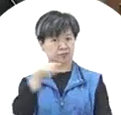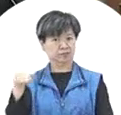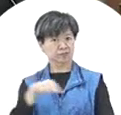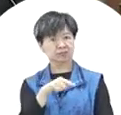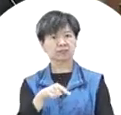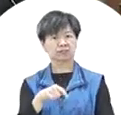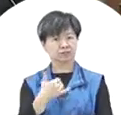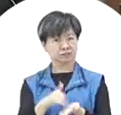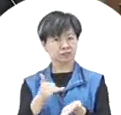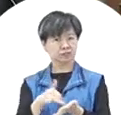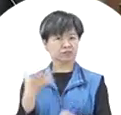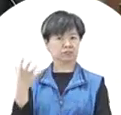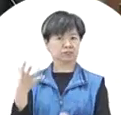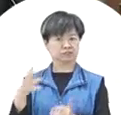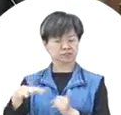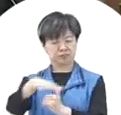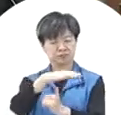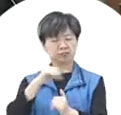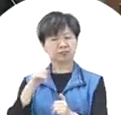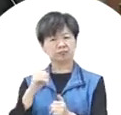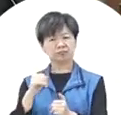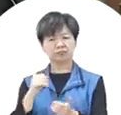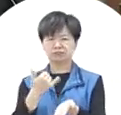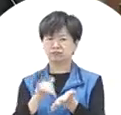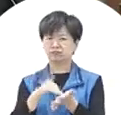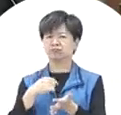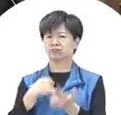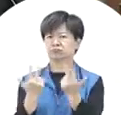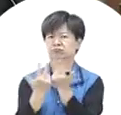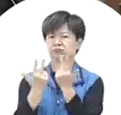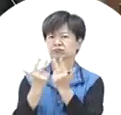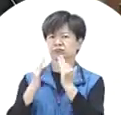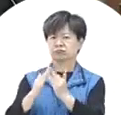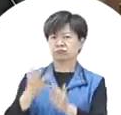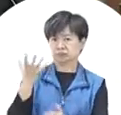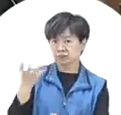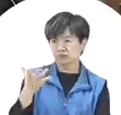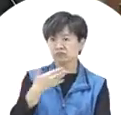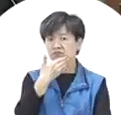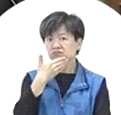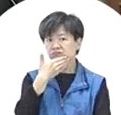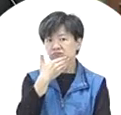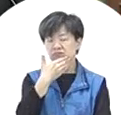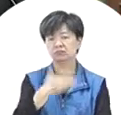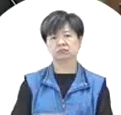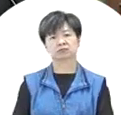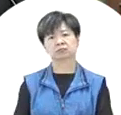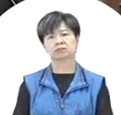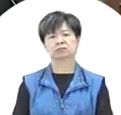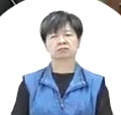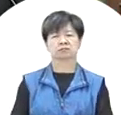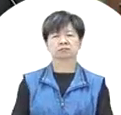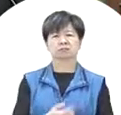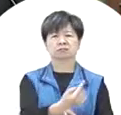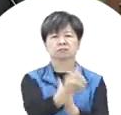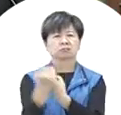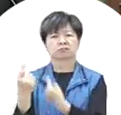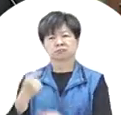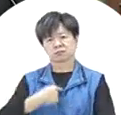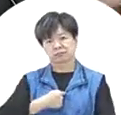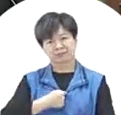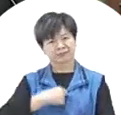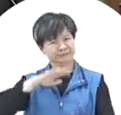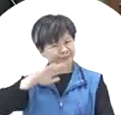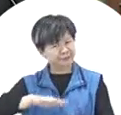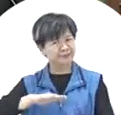是数一数二，应该是全清北最多的啦。我们的福利居然远远落后于其他首都、其